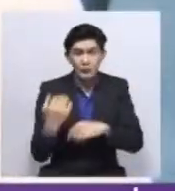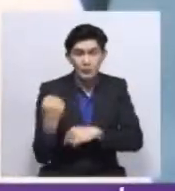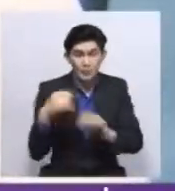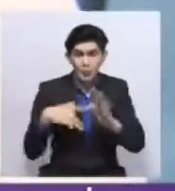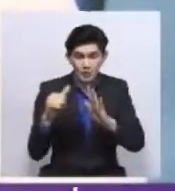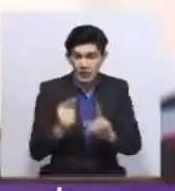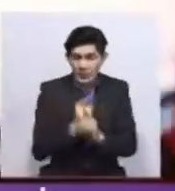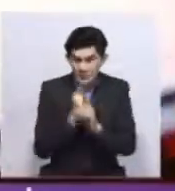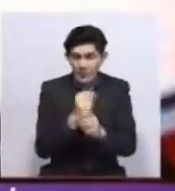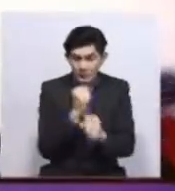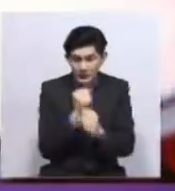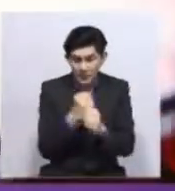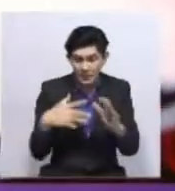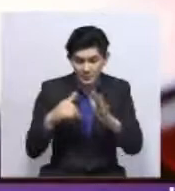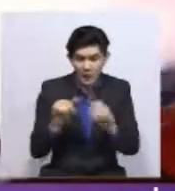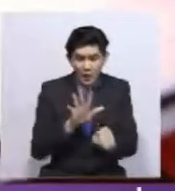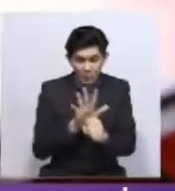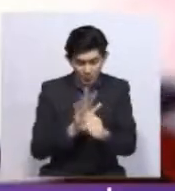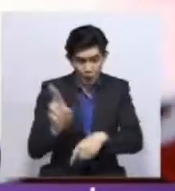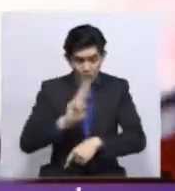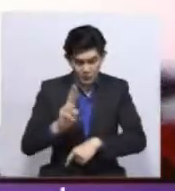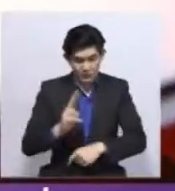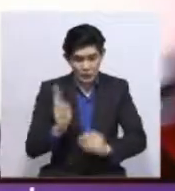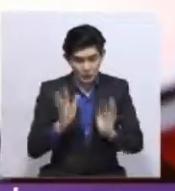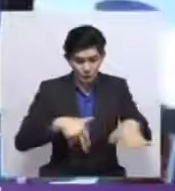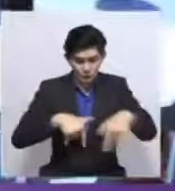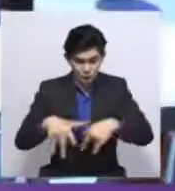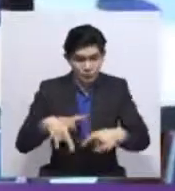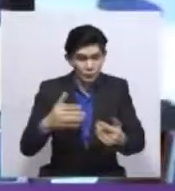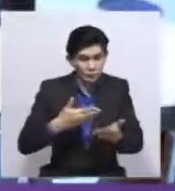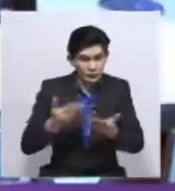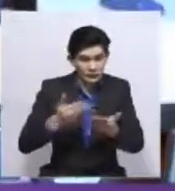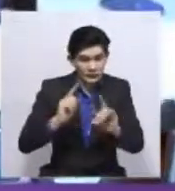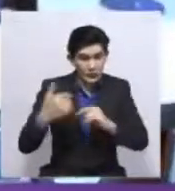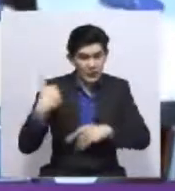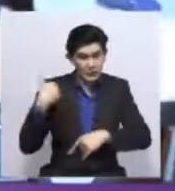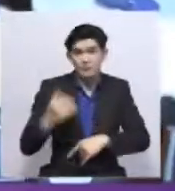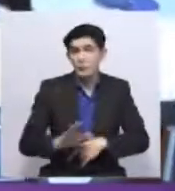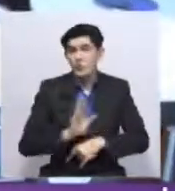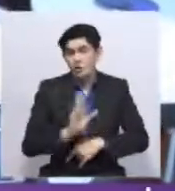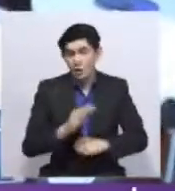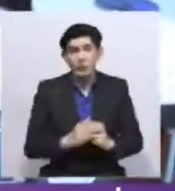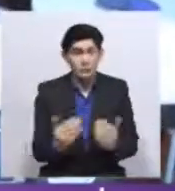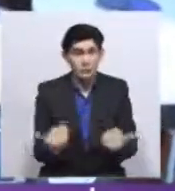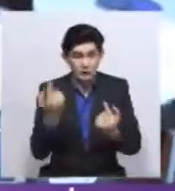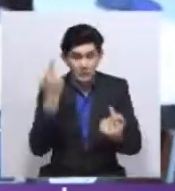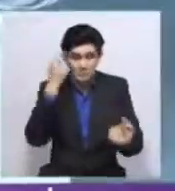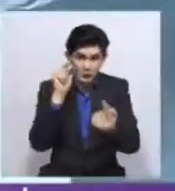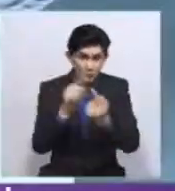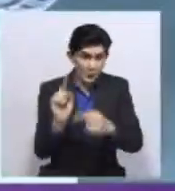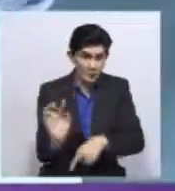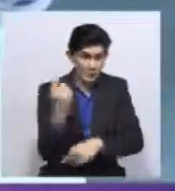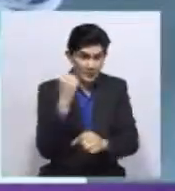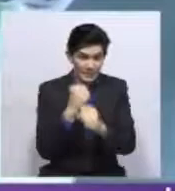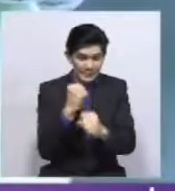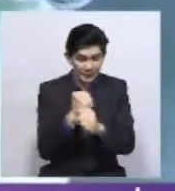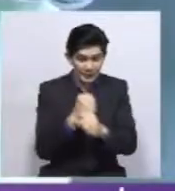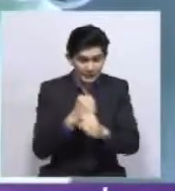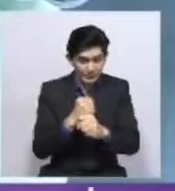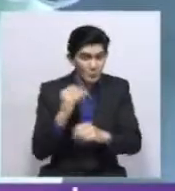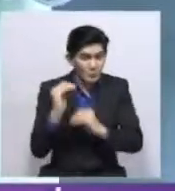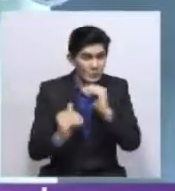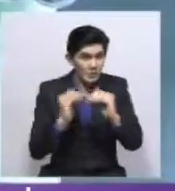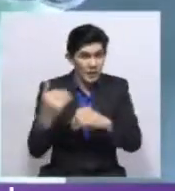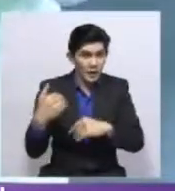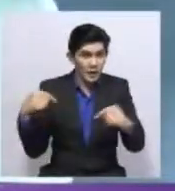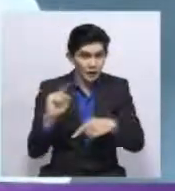าและผลิตยาให้เพียงพอต่อความต้องการของโรงพยาบาลในประเทศพร้อมกับเป็นเป้าหมายใหม่เดินหน้าขยายตลาดย